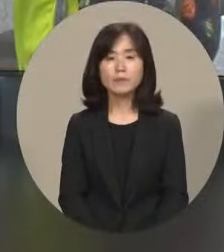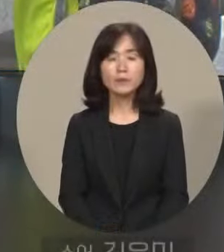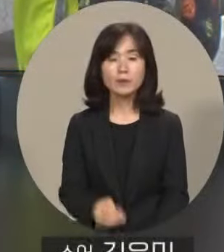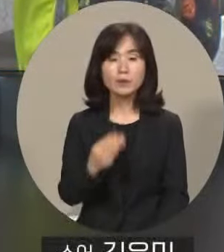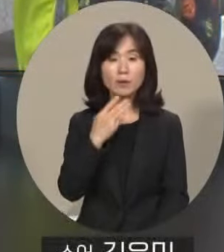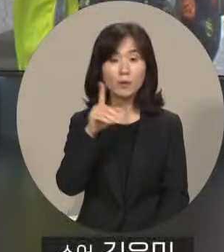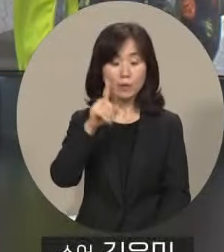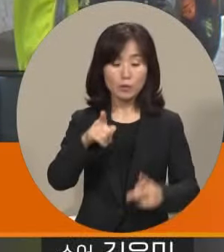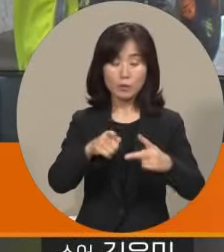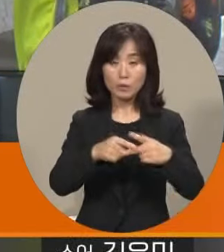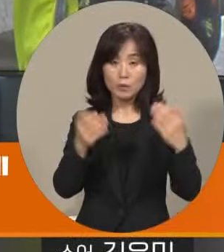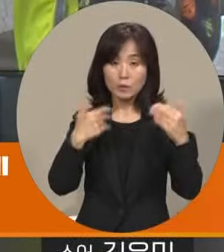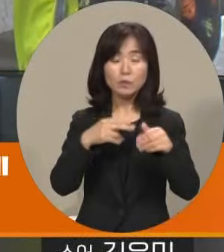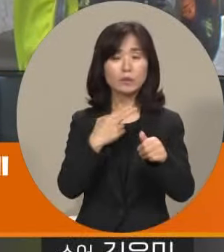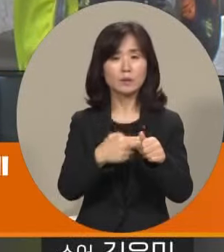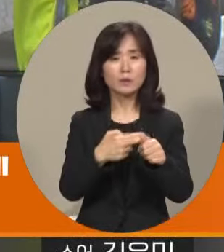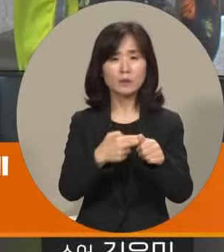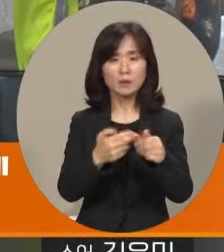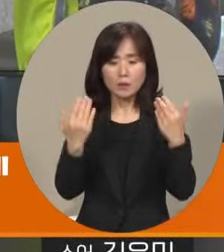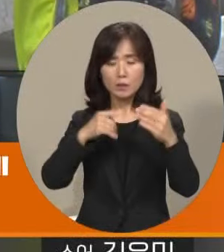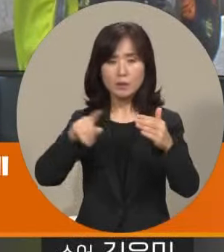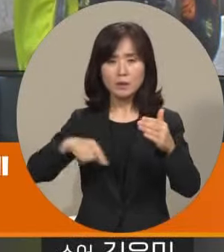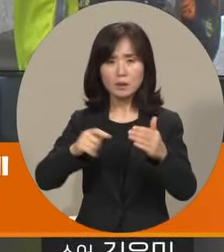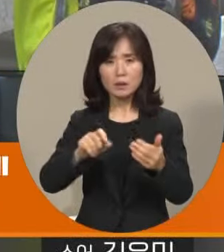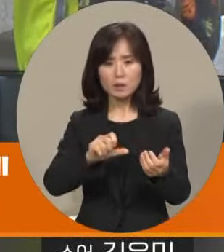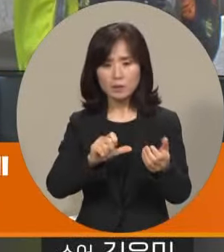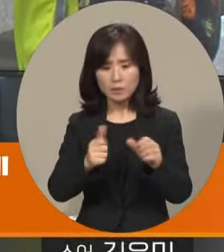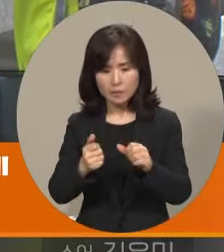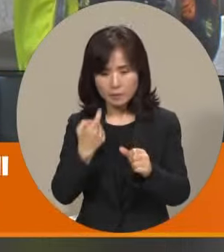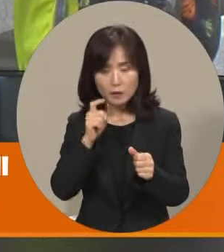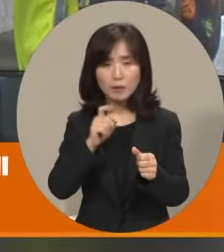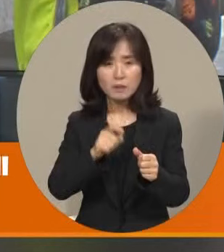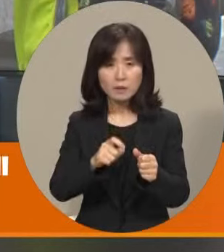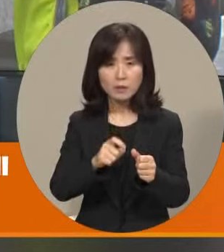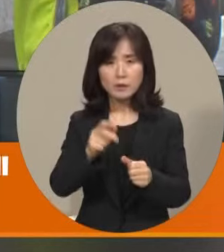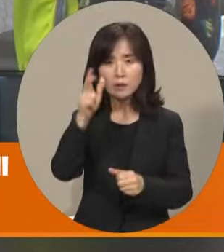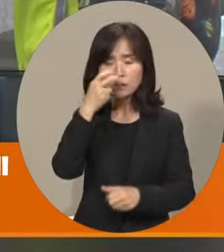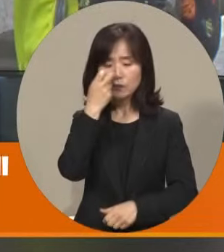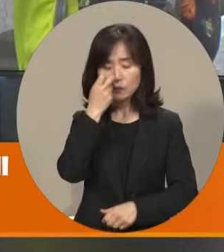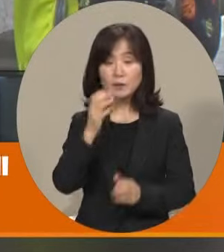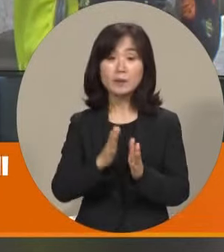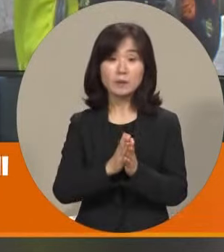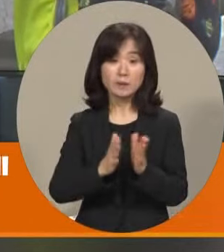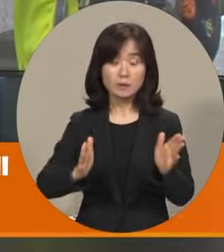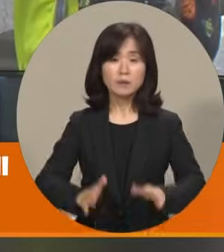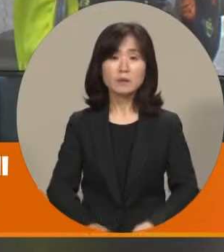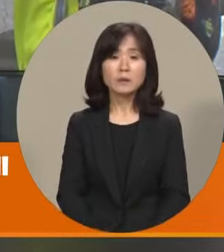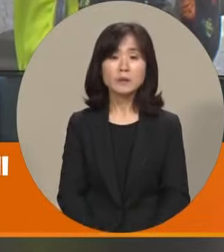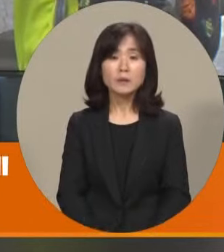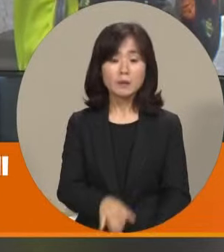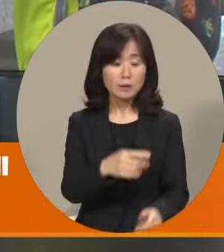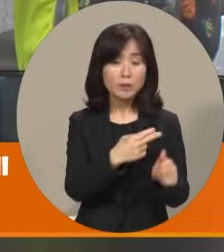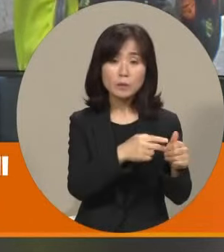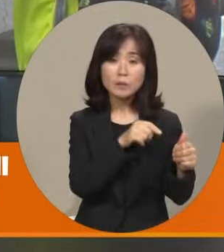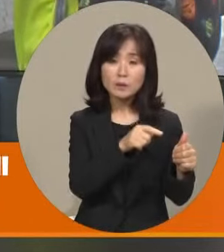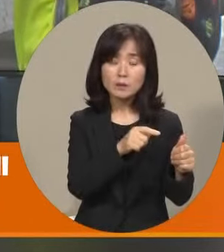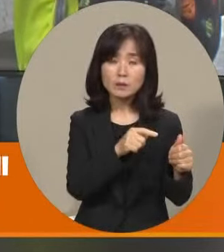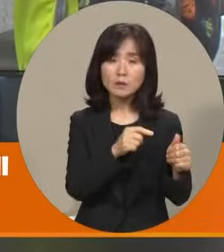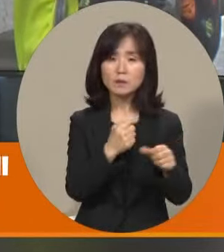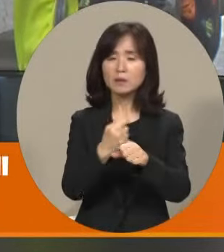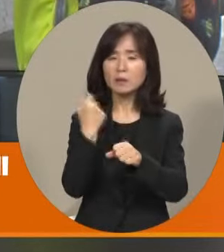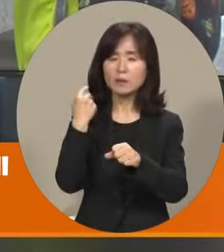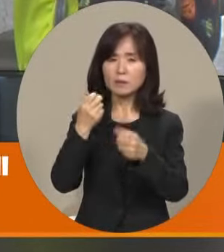서울의 한 초등학교 교사가 교내에서 숨진 채 발견돼 경찰이 수사에 나섰습니다. 이 교사는